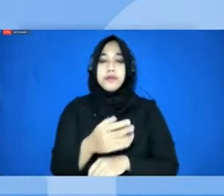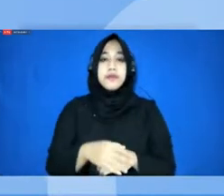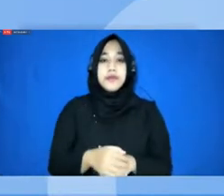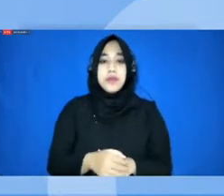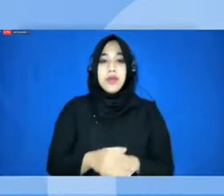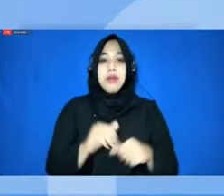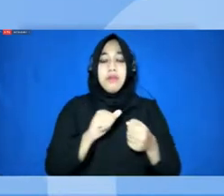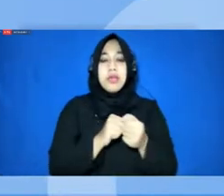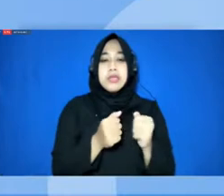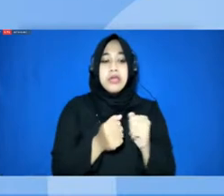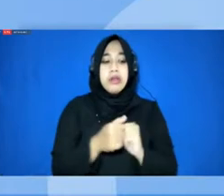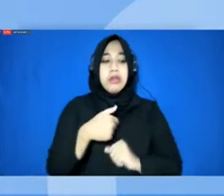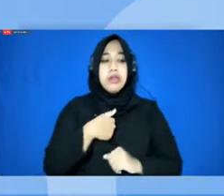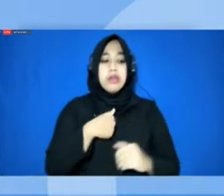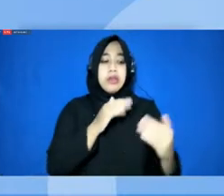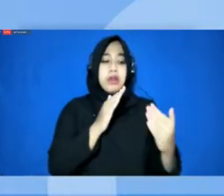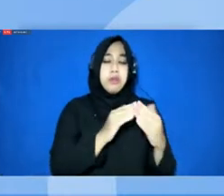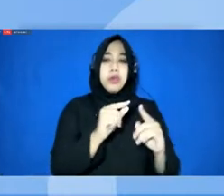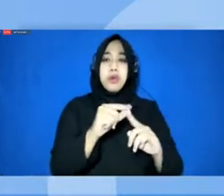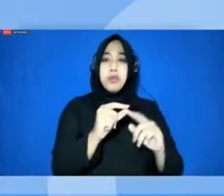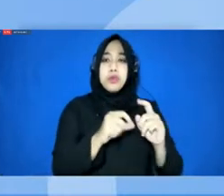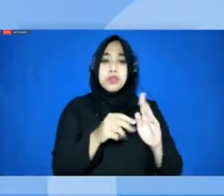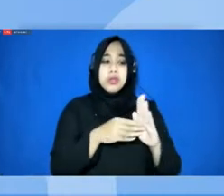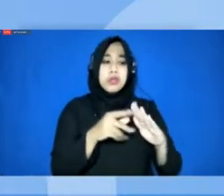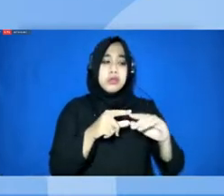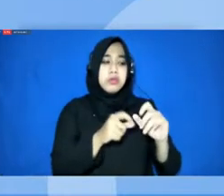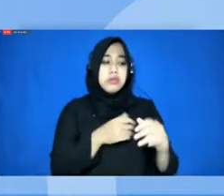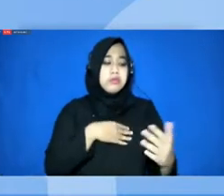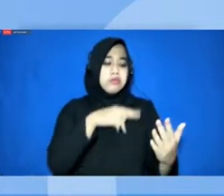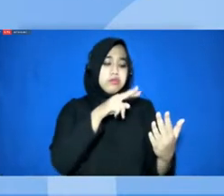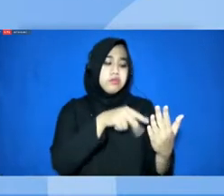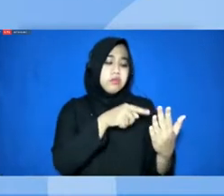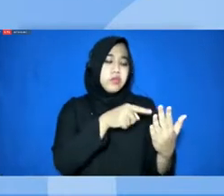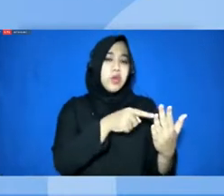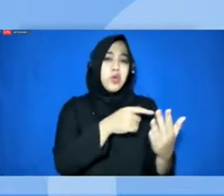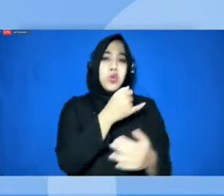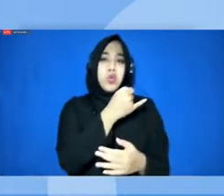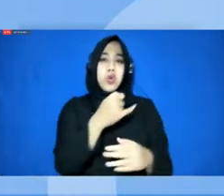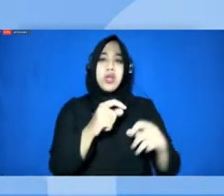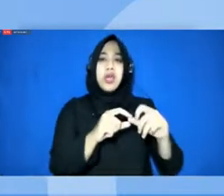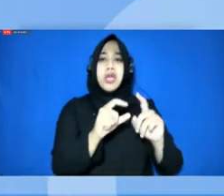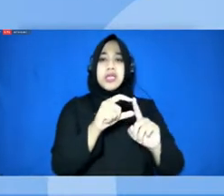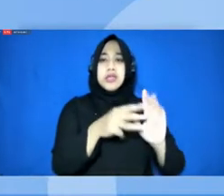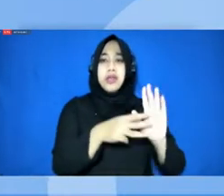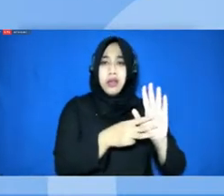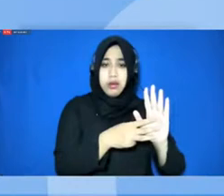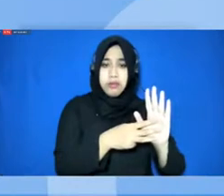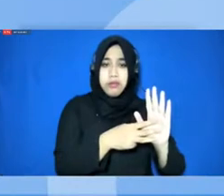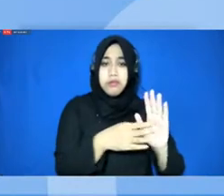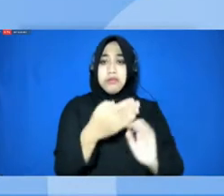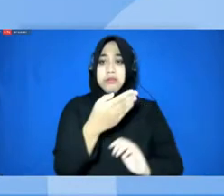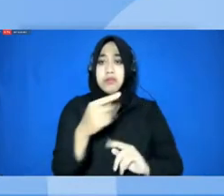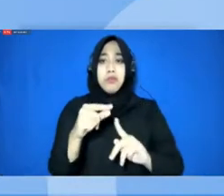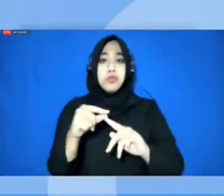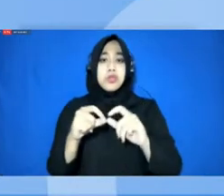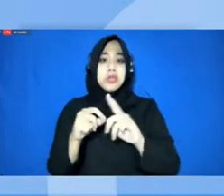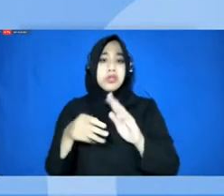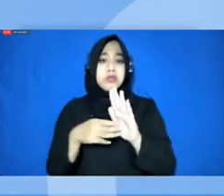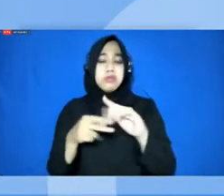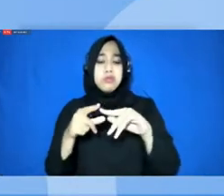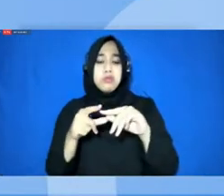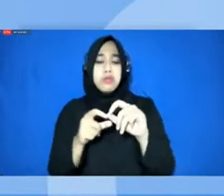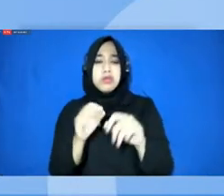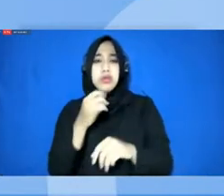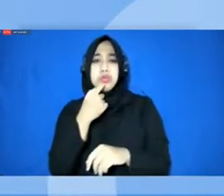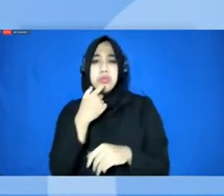Masalah selama yang dihadapi puskesmas sejauh ini yang saya lihat adalah kurangnya tenaga SDM, di mana puskesmas sendiri ini tidak hanya